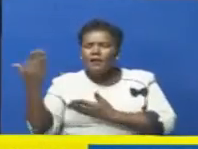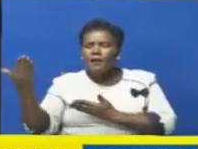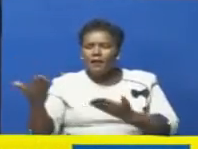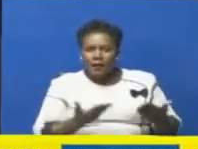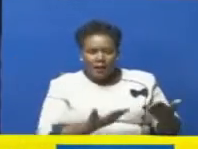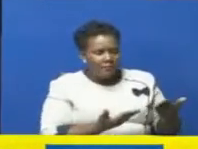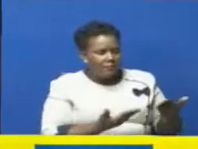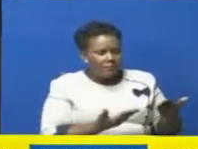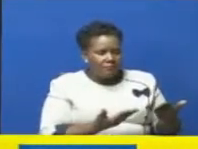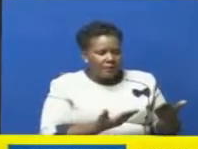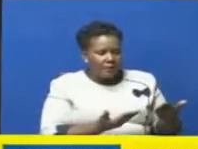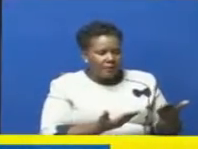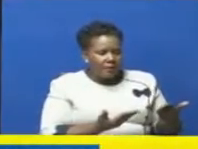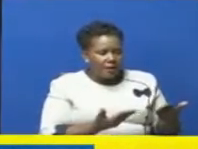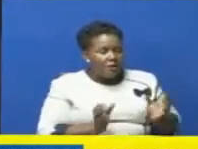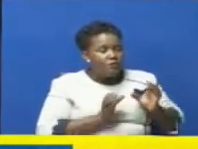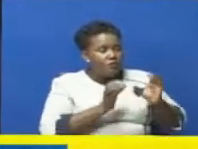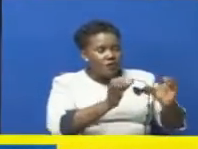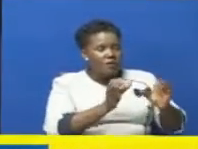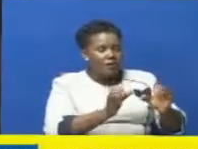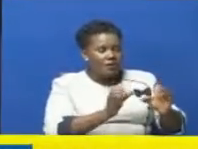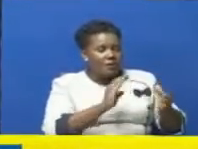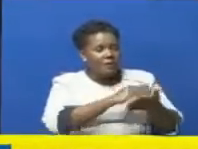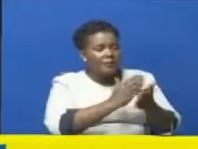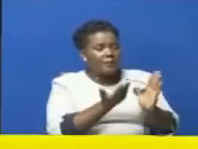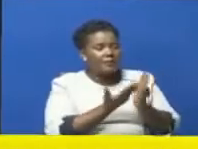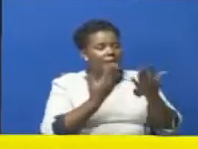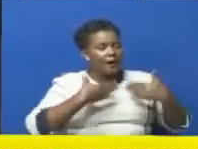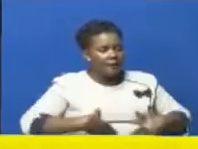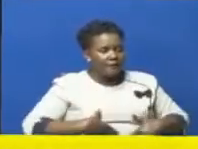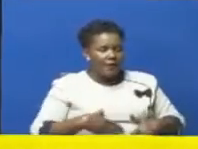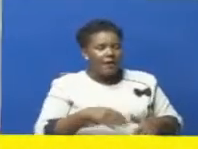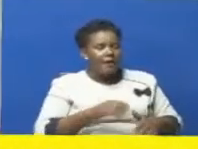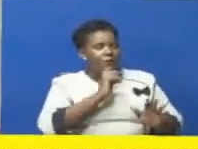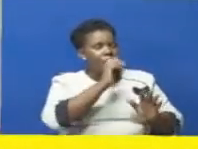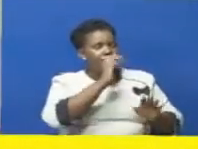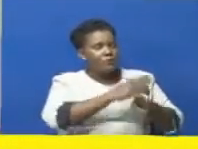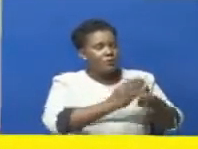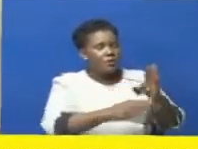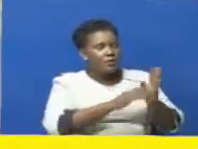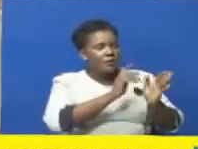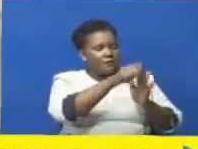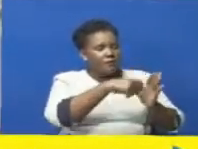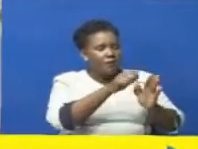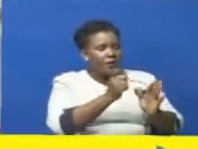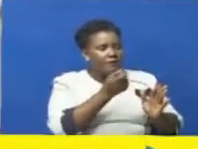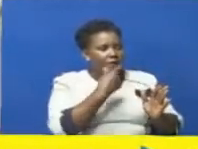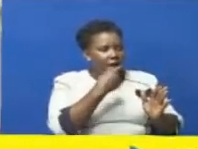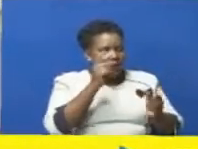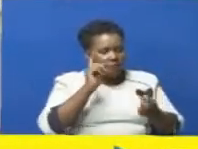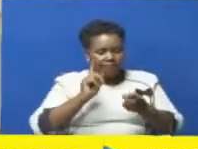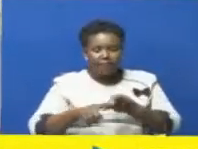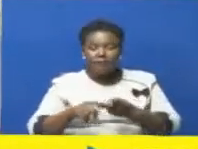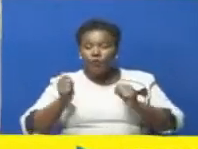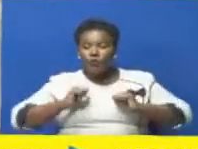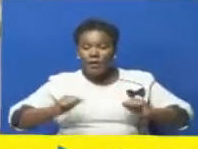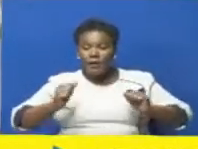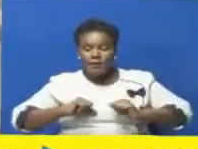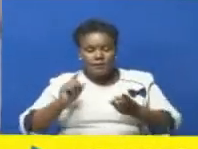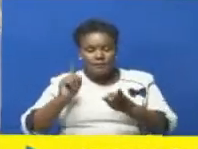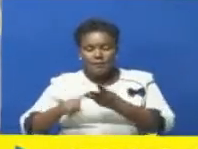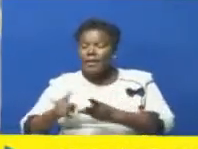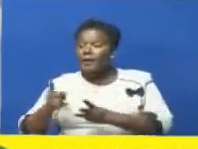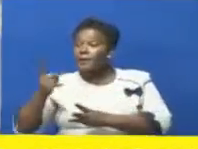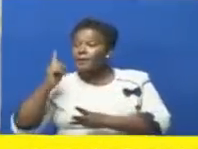afya, hususan ujenzi wa viwanda vya dawa, sekta utalii na nishati. Katika hatua nyingine, makamu wa rais anatarajiwa hapo